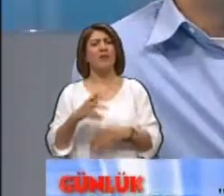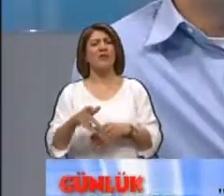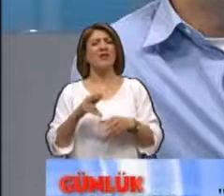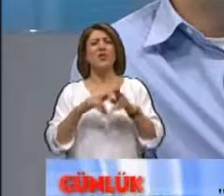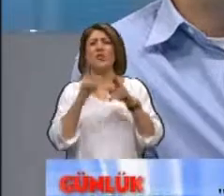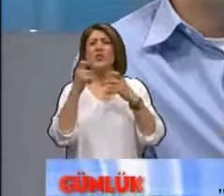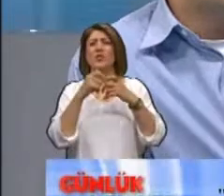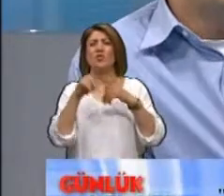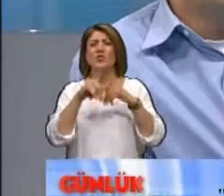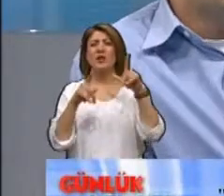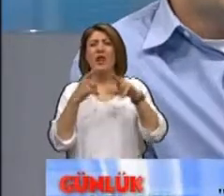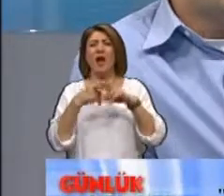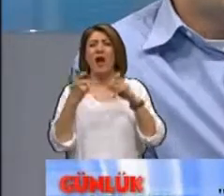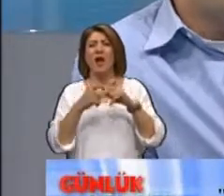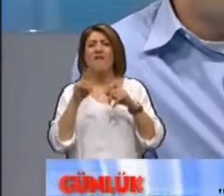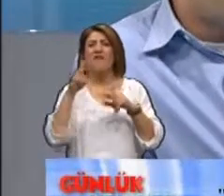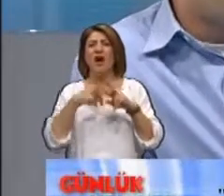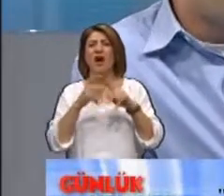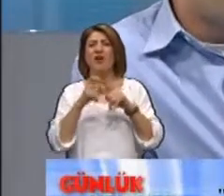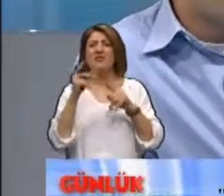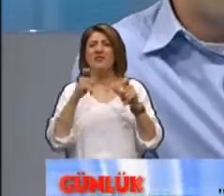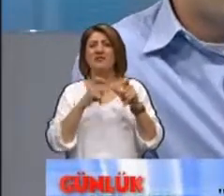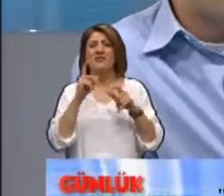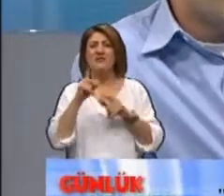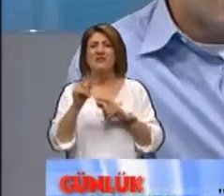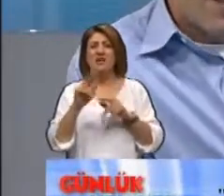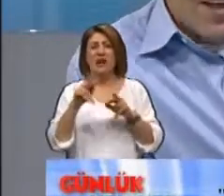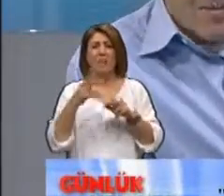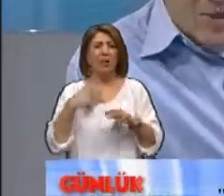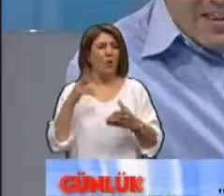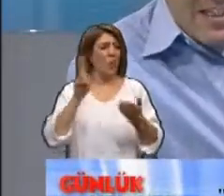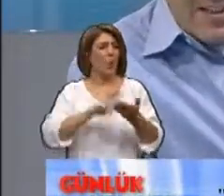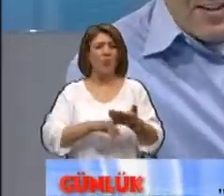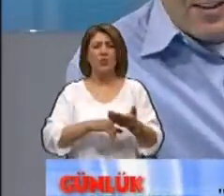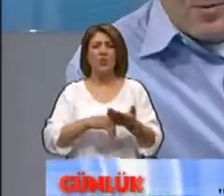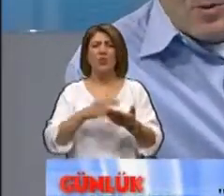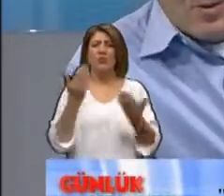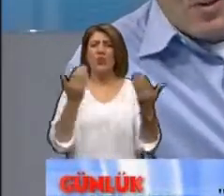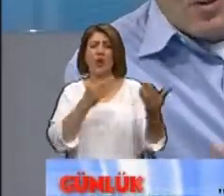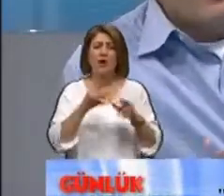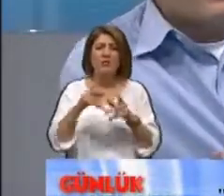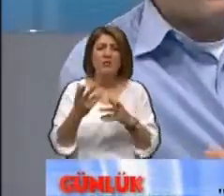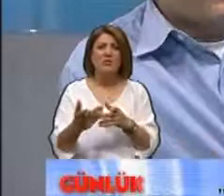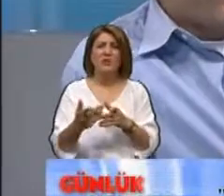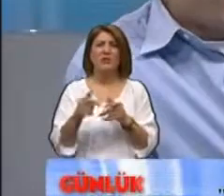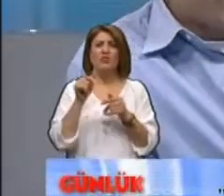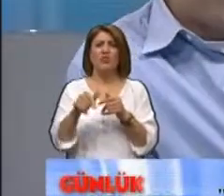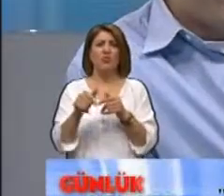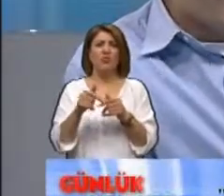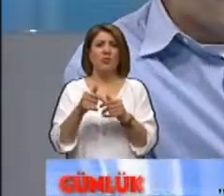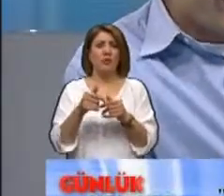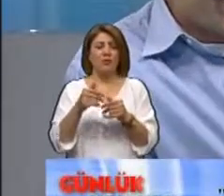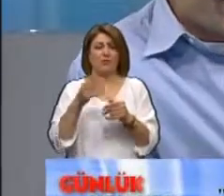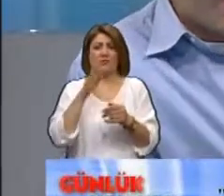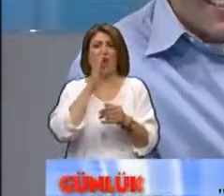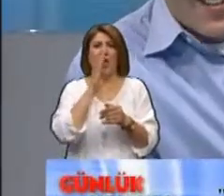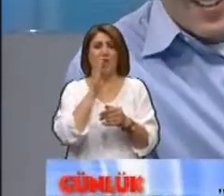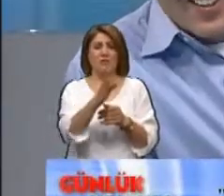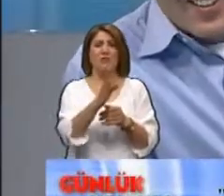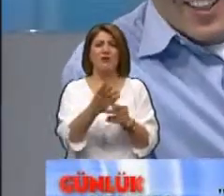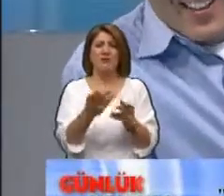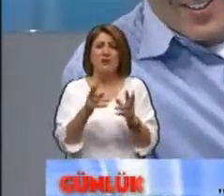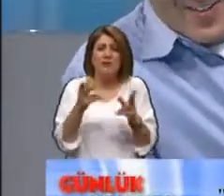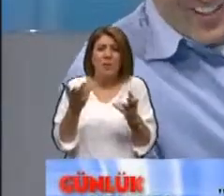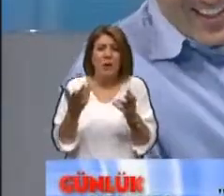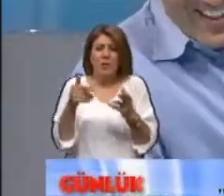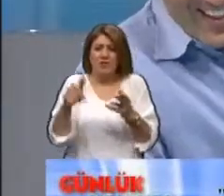Vadisi'nde Çakır öldüğünde mevlüt okutanlar, cenaze töreni düzenleyenler olmuştu ama bu kadar ciddiye alındığını biliyordum da hani o adamı gerçekten emniyet amiri de kendisinden para istiyor